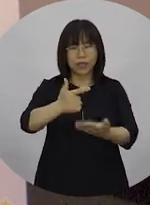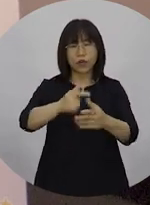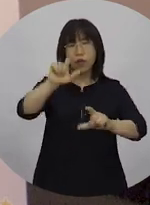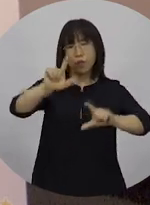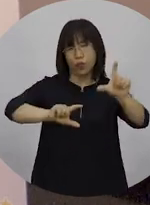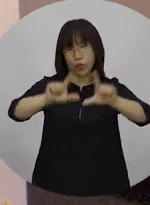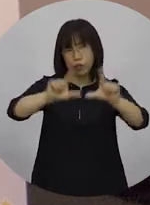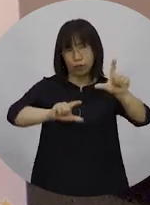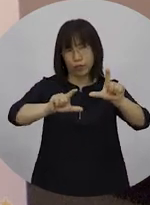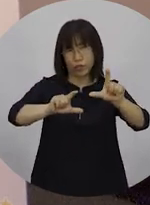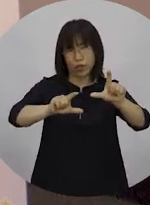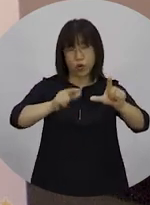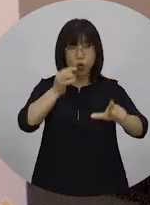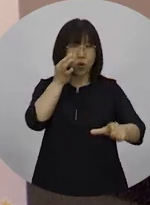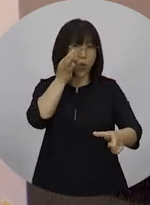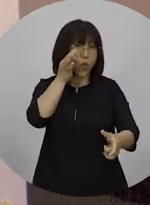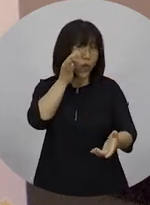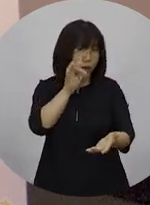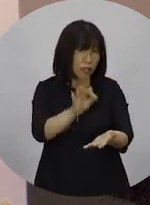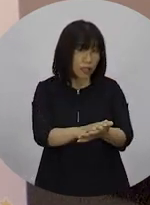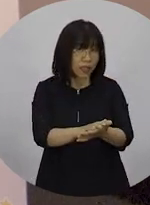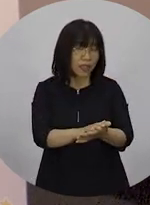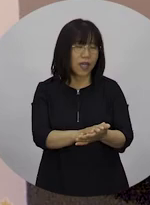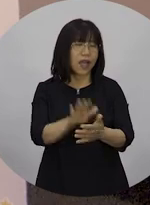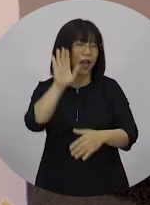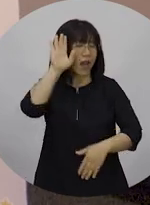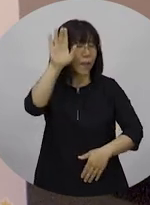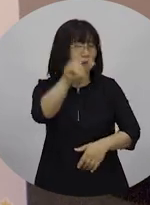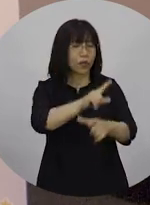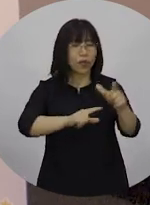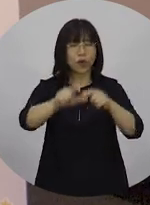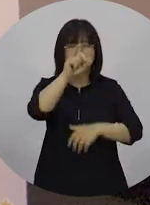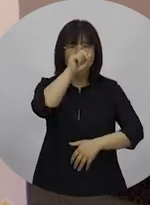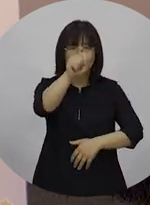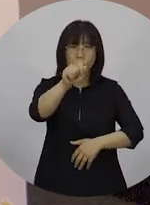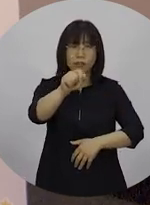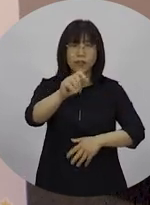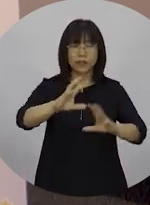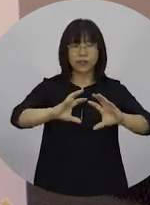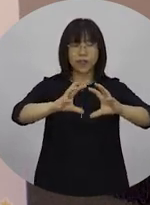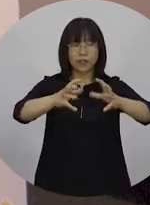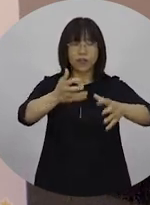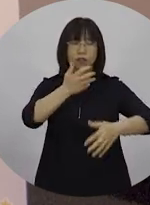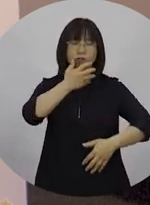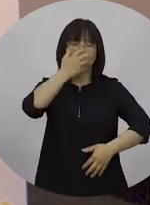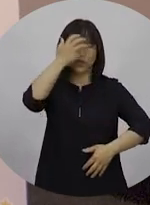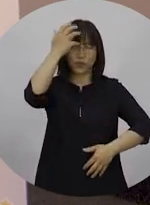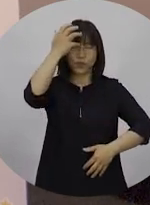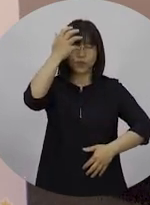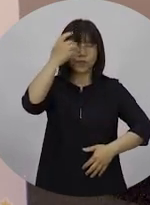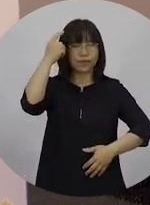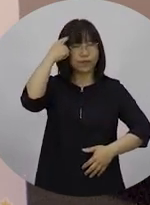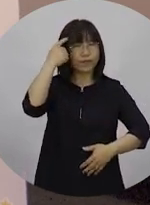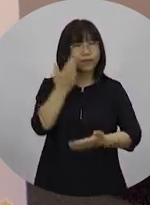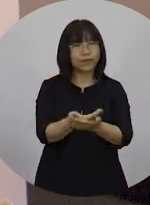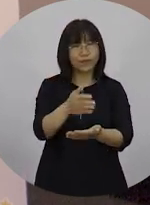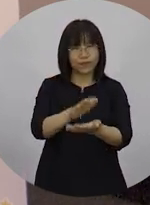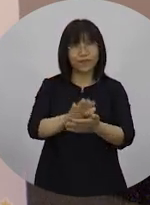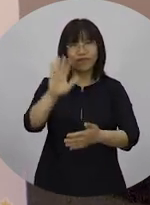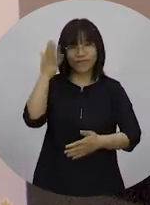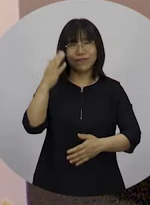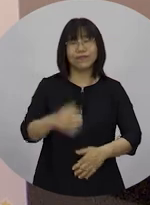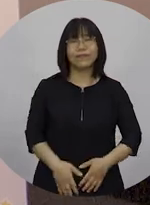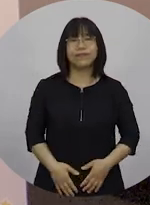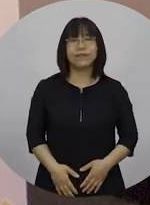아름다운 강세에 모습을 보았고 나은 세상을 꿈꾸게 하는 장애인 수 께선 교육이